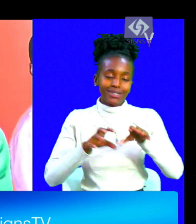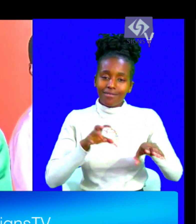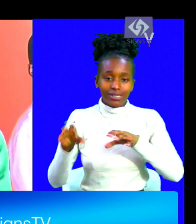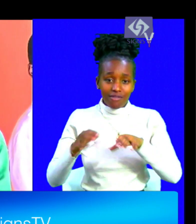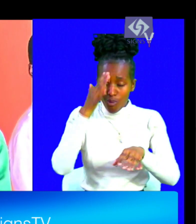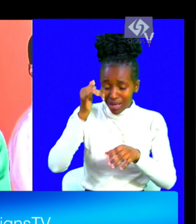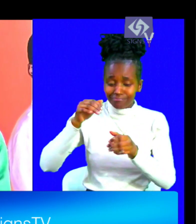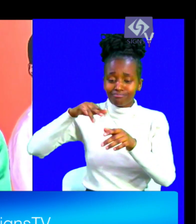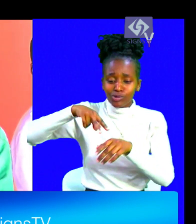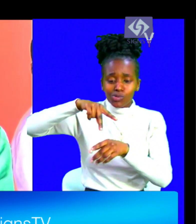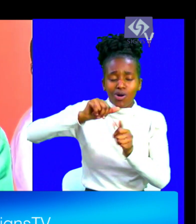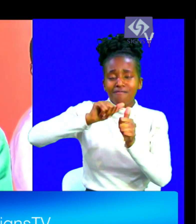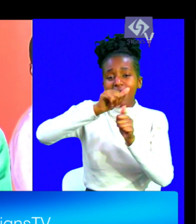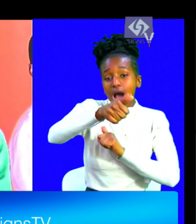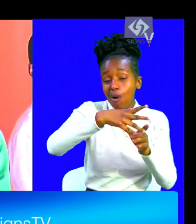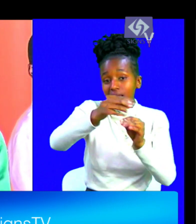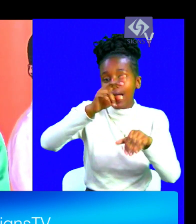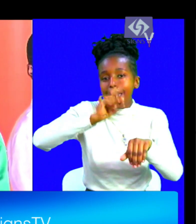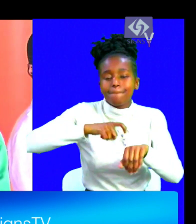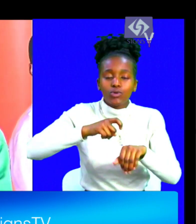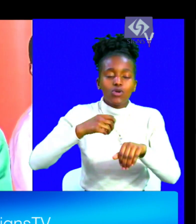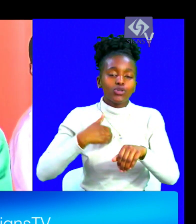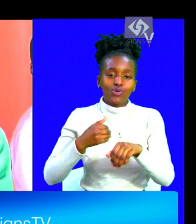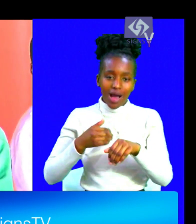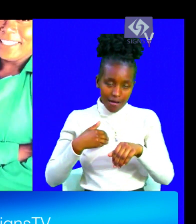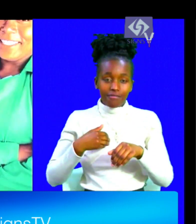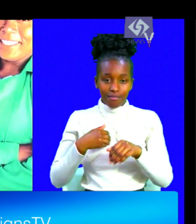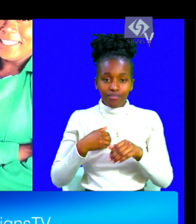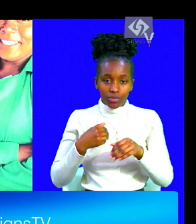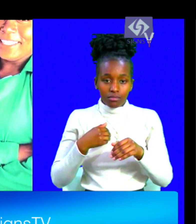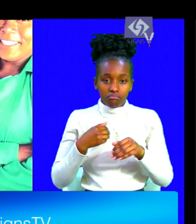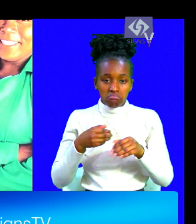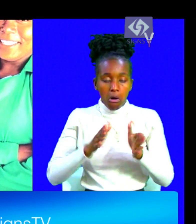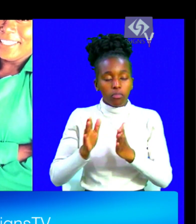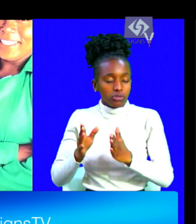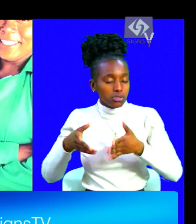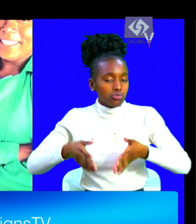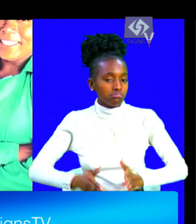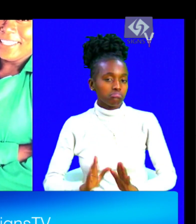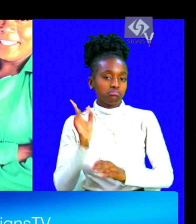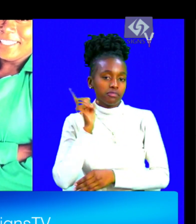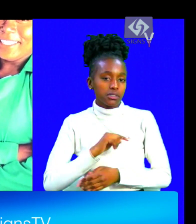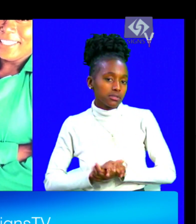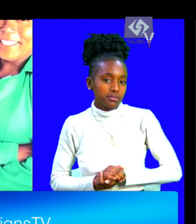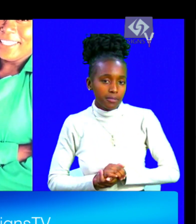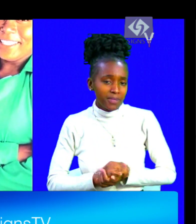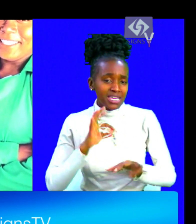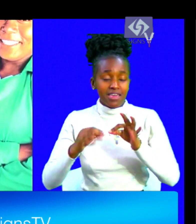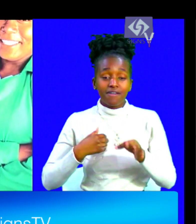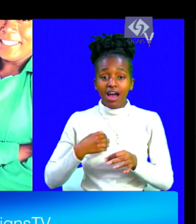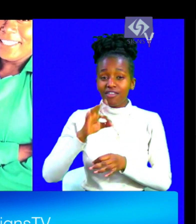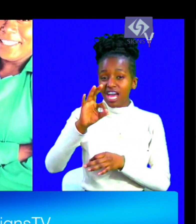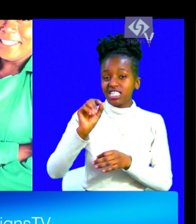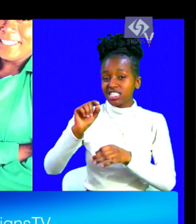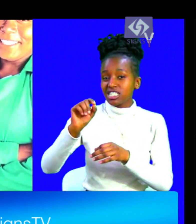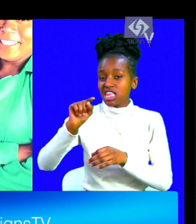mpaka Embu ili wapate huduma za kujifungua. Watu 30,000 wakihudumiwa na hospitali 2 na ambazo